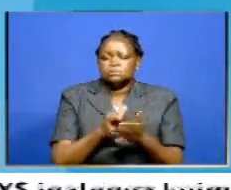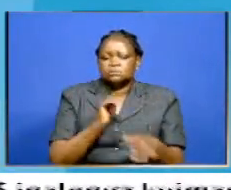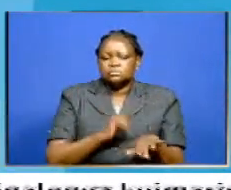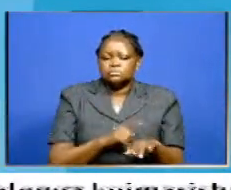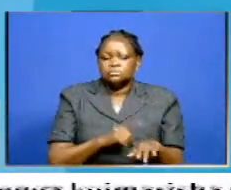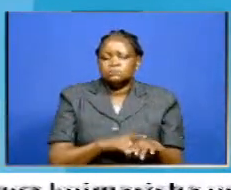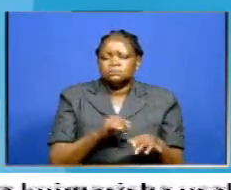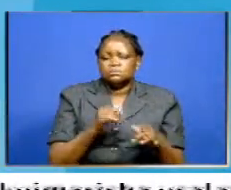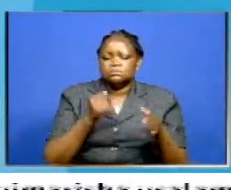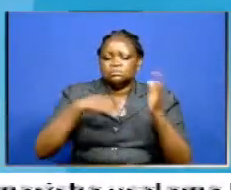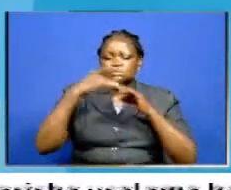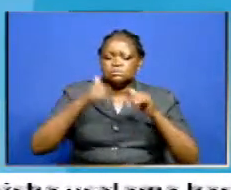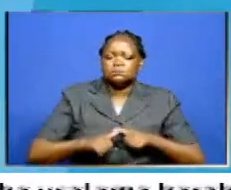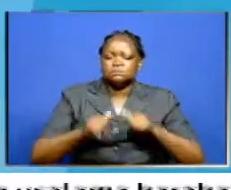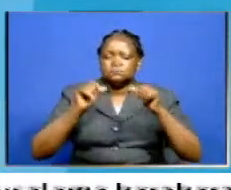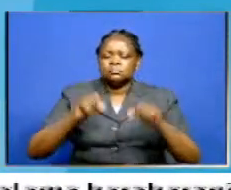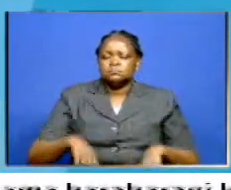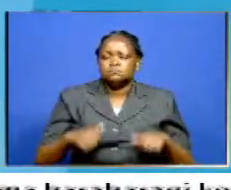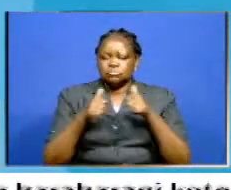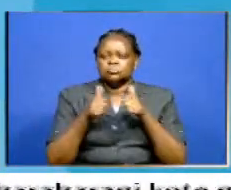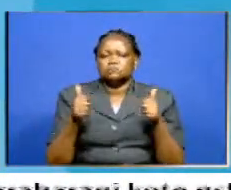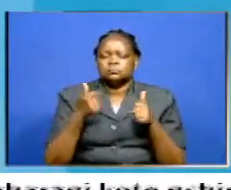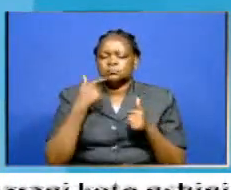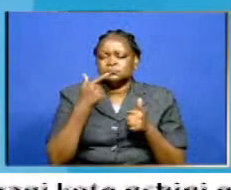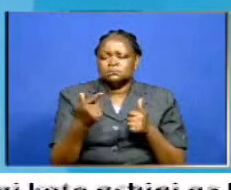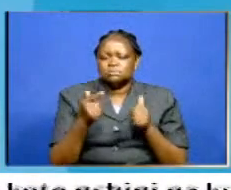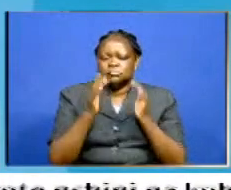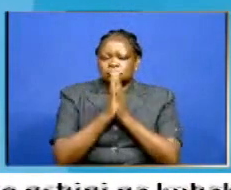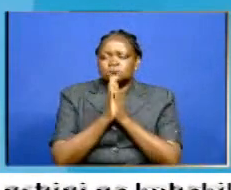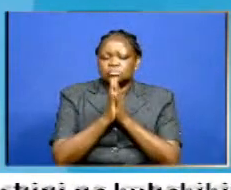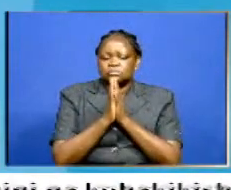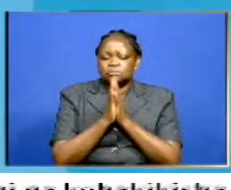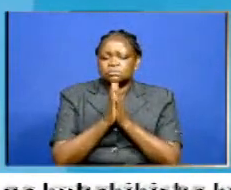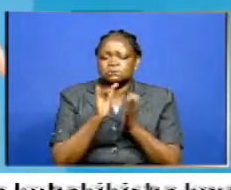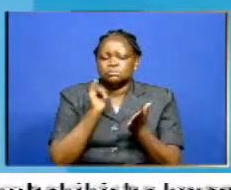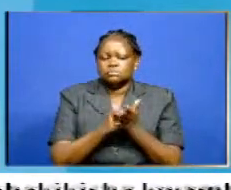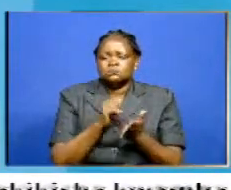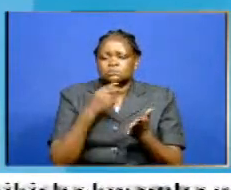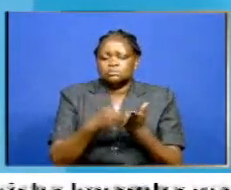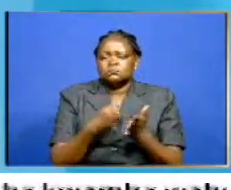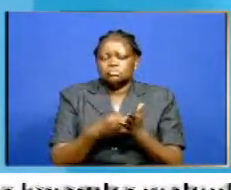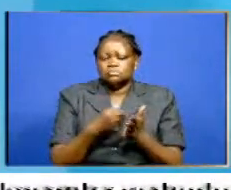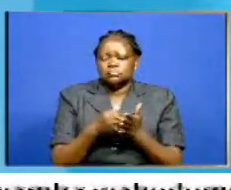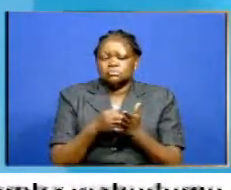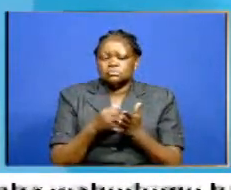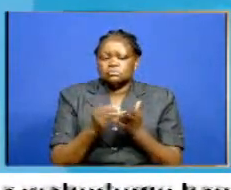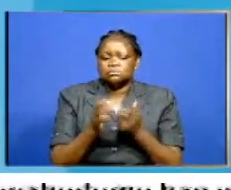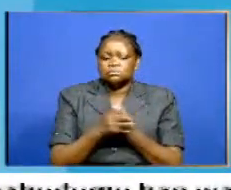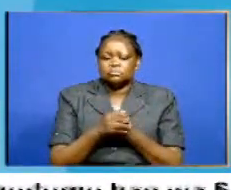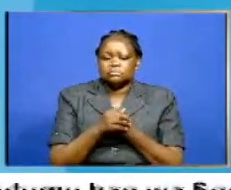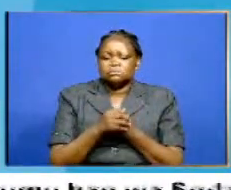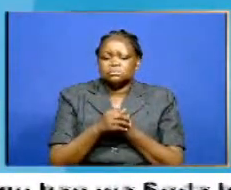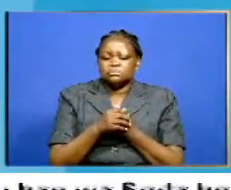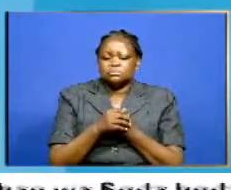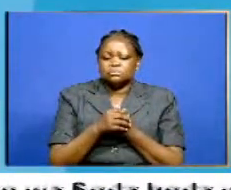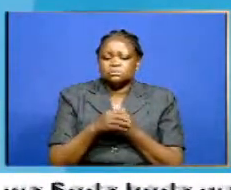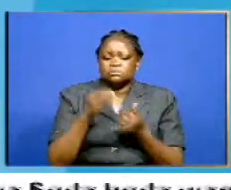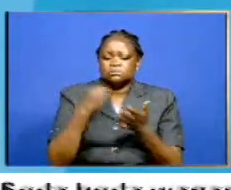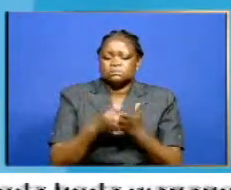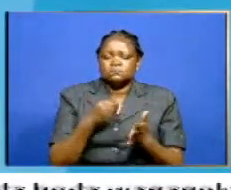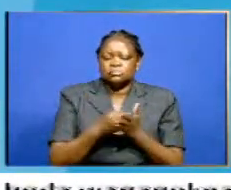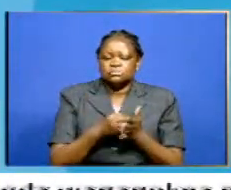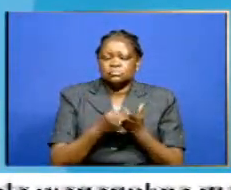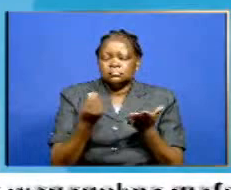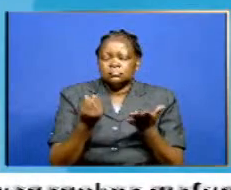chuo kikuu uweze kuishi maisha mazuri. Kwa hivyo mimi naomba tu hiyo pesa, labda kwa maoni yangu tu, hiyo pesa isiwe